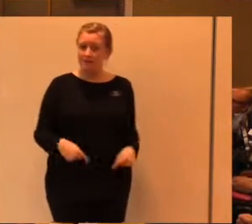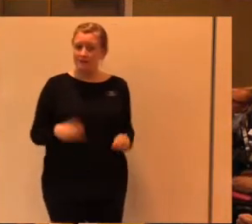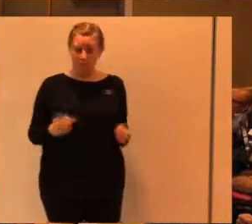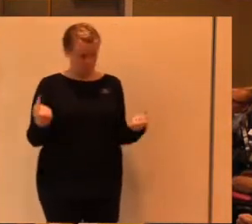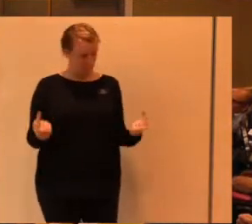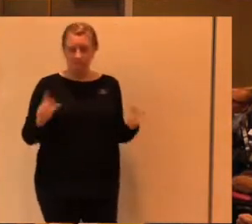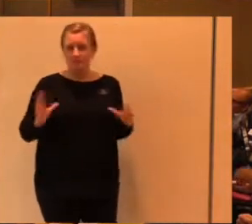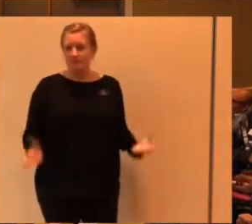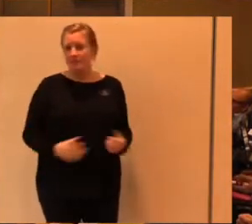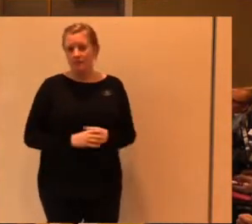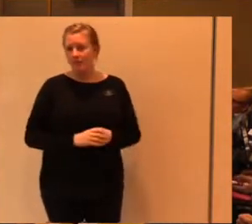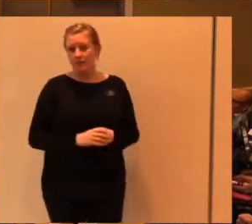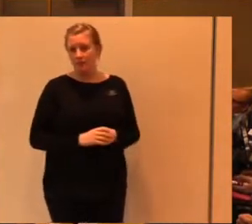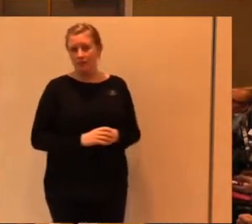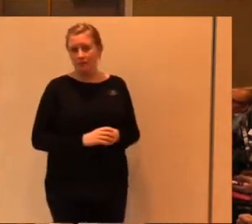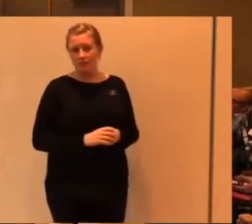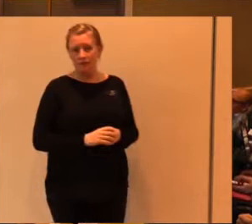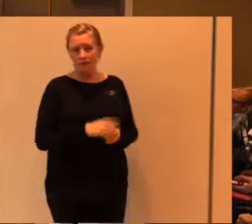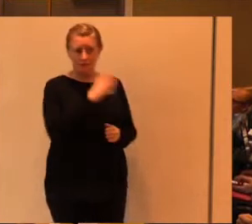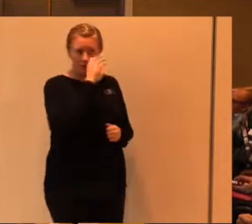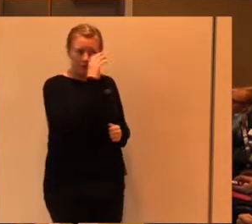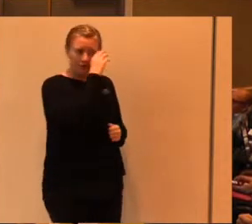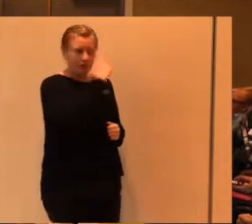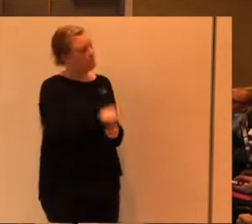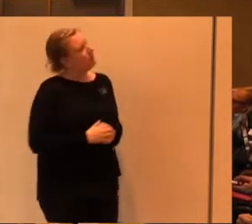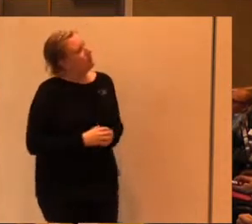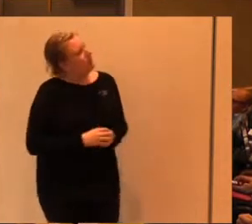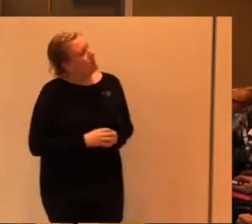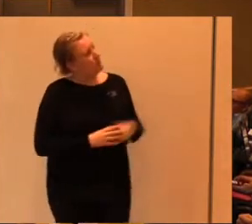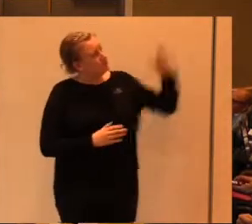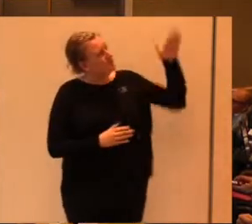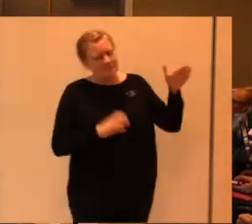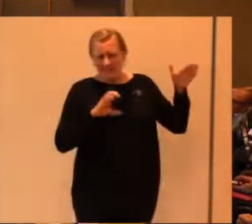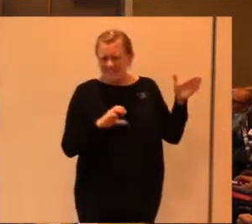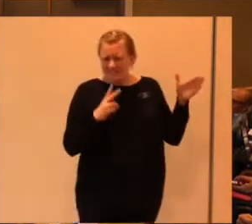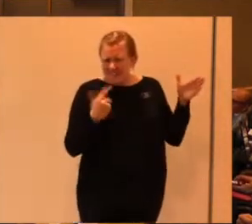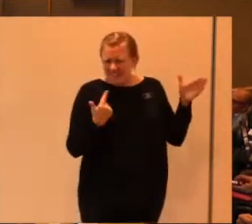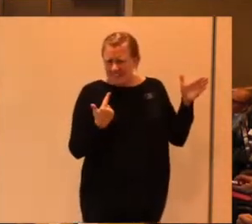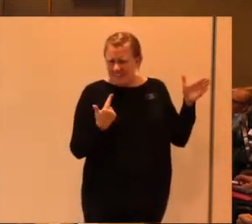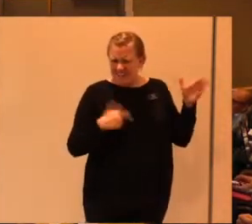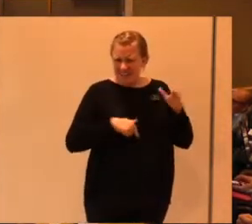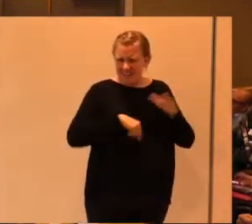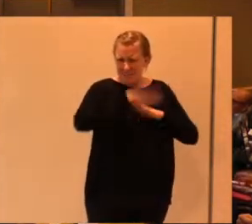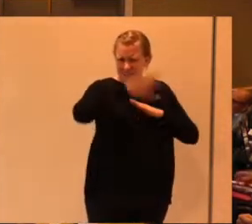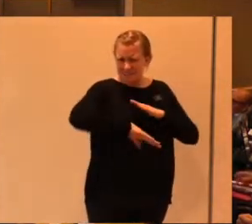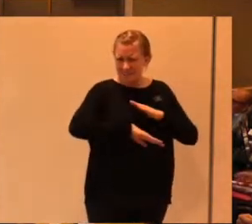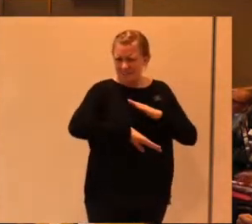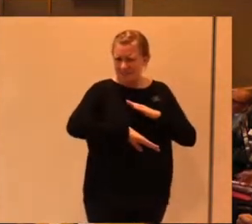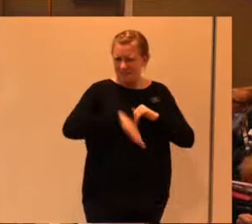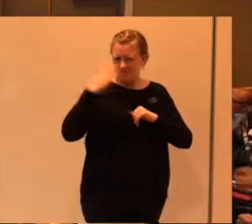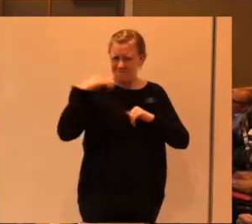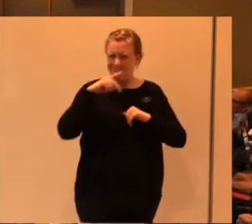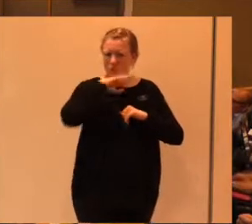Lite utifrån det perspektivet då. Så här stod det på SVT:s webbplats för några år